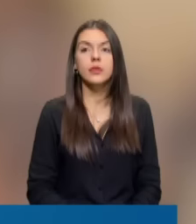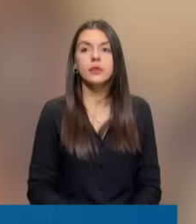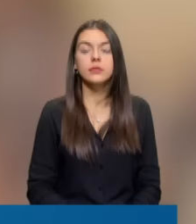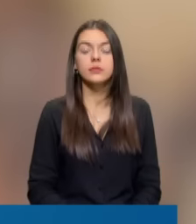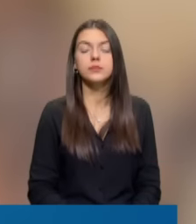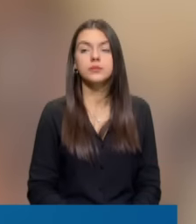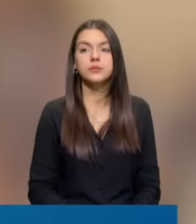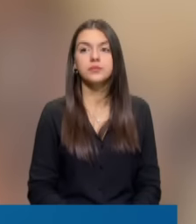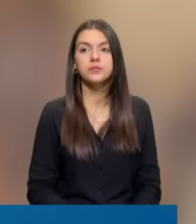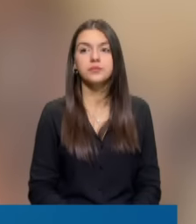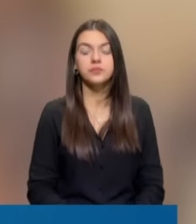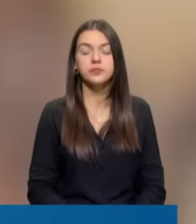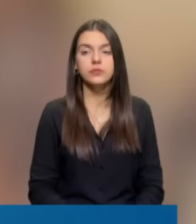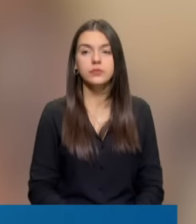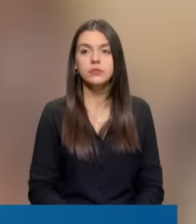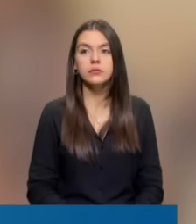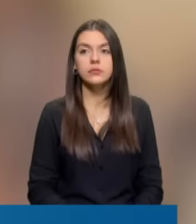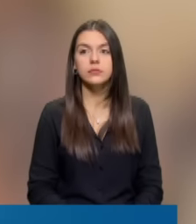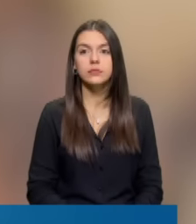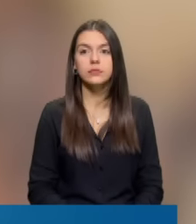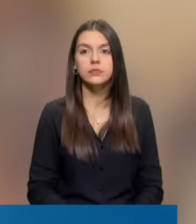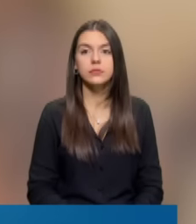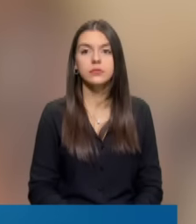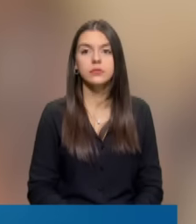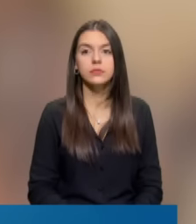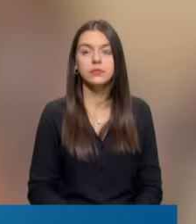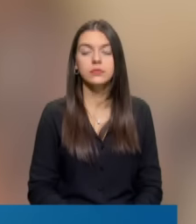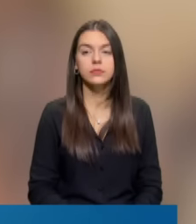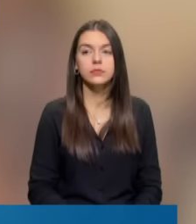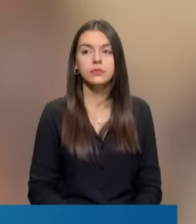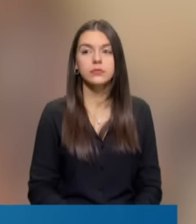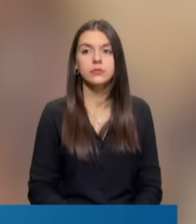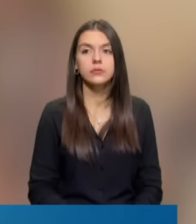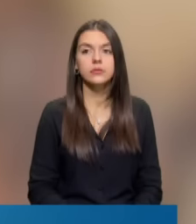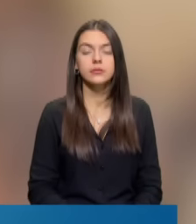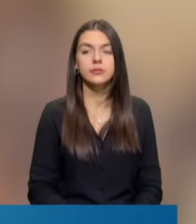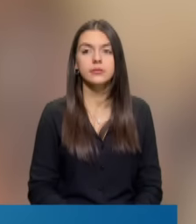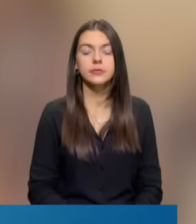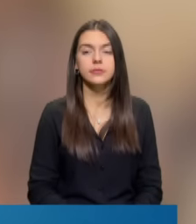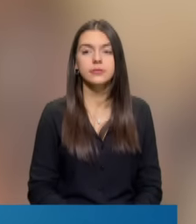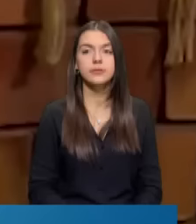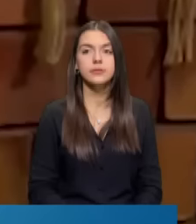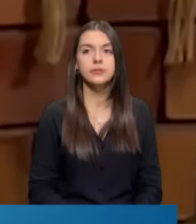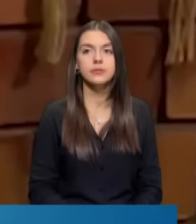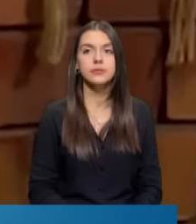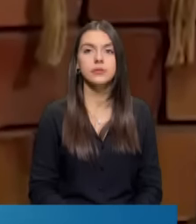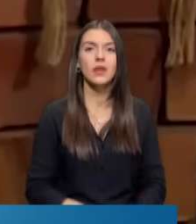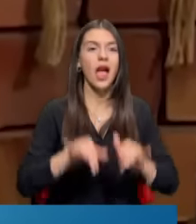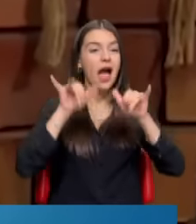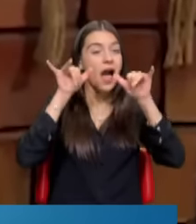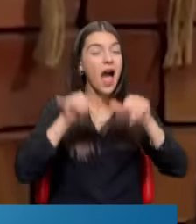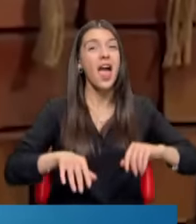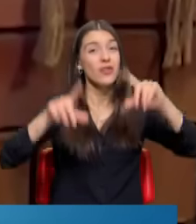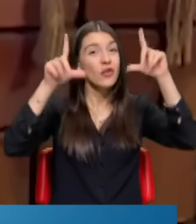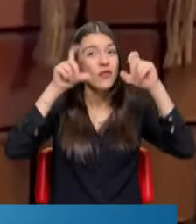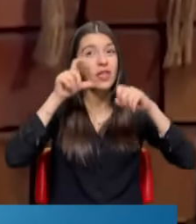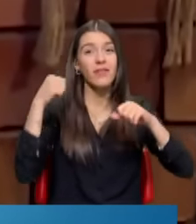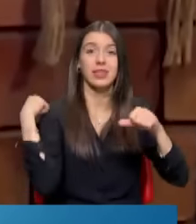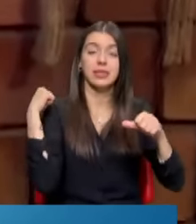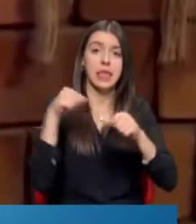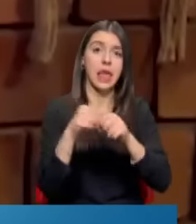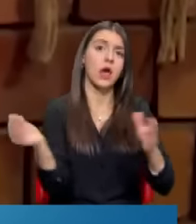Oysa paylaşımım Instagram'da duruyor. Zira orada seviyesiz paylaşımlar silinince görülmüyor. Aynı fotoğrafı